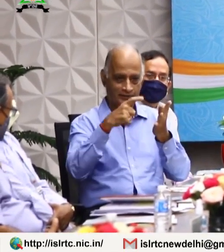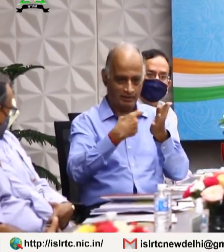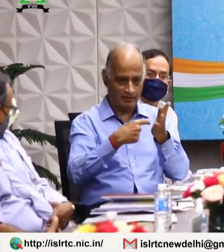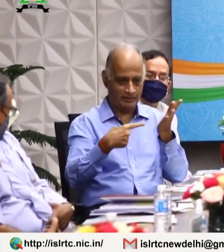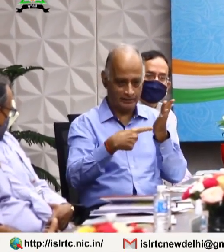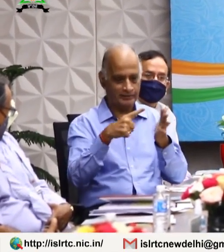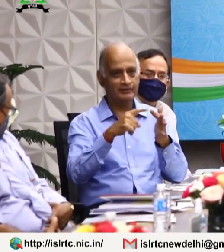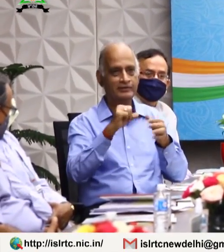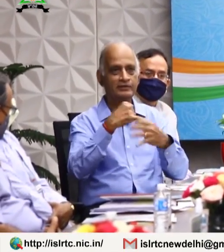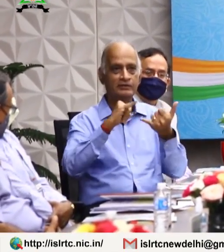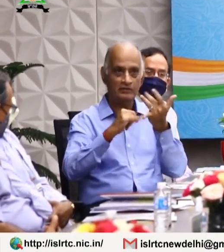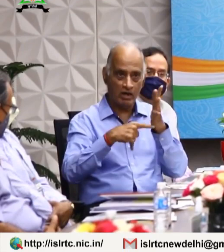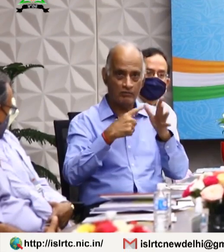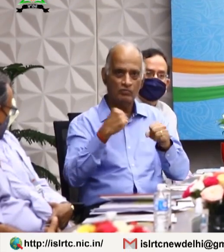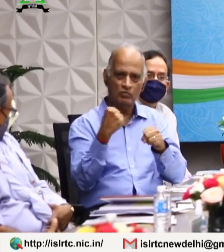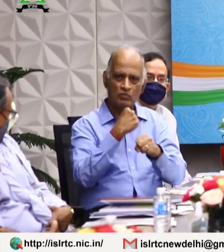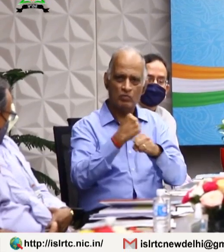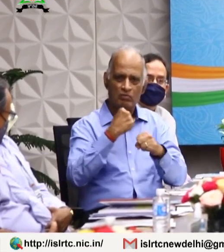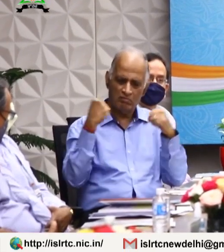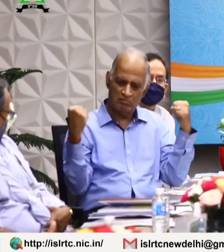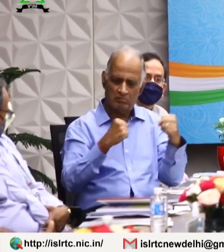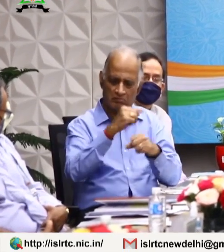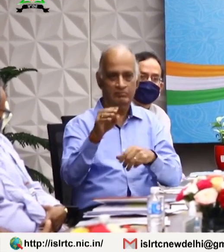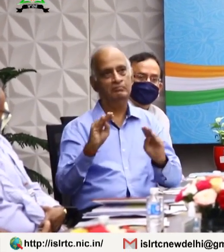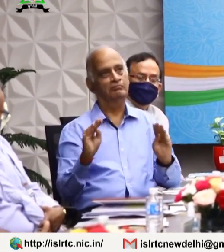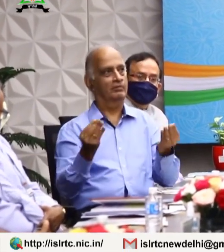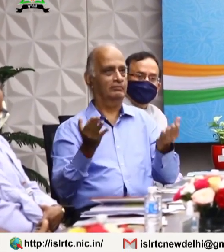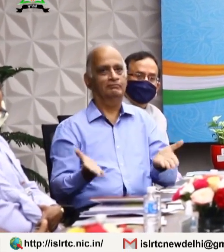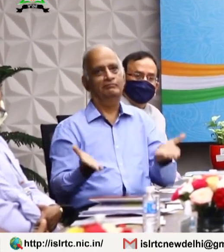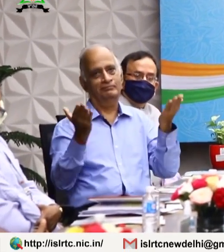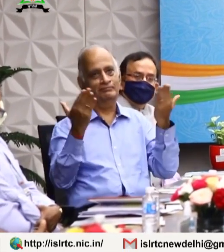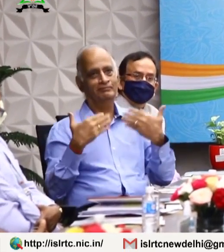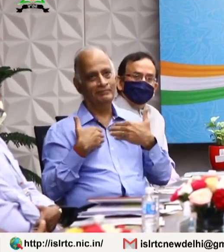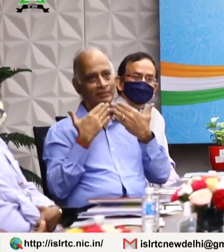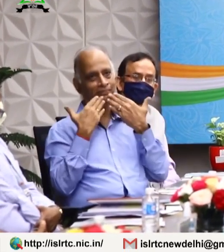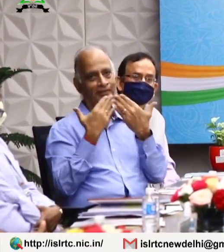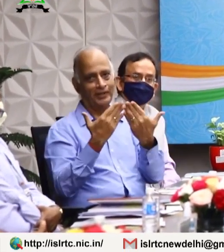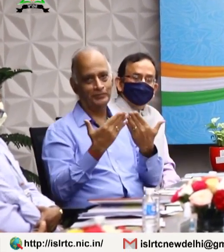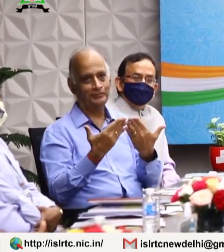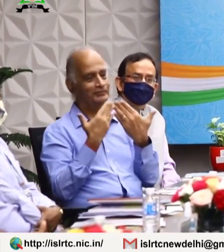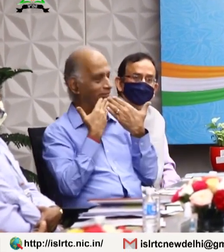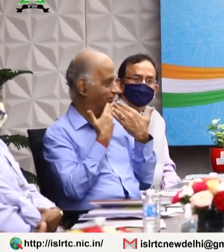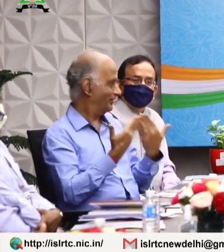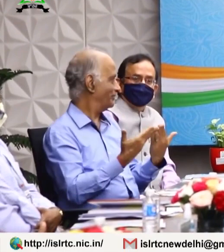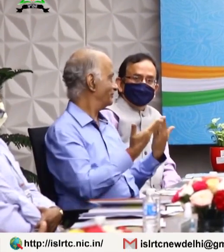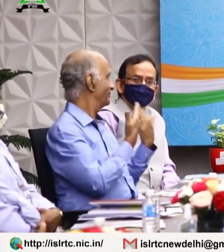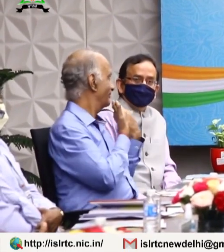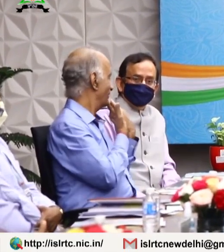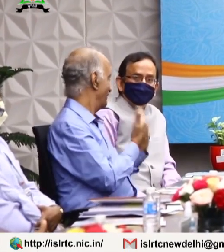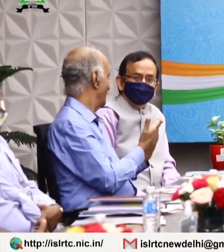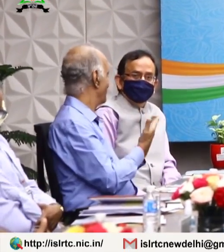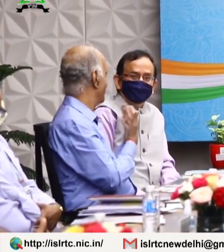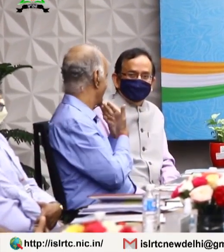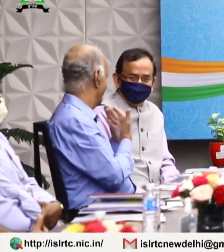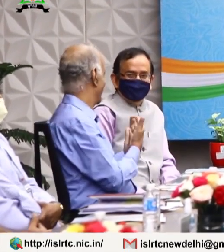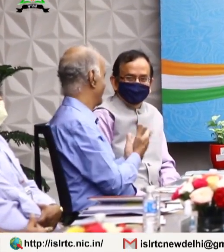को मैं धन्यवाद कहना चाहता हूँ। एवं ISLRTC जो इतना कठिन परिश्रम कर रहा है उन सभी के लिए बहुत